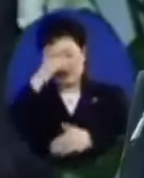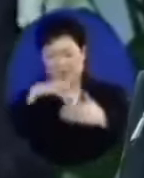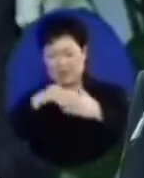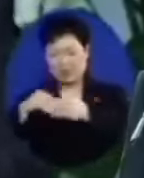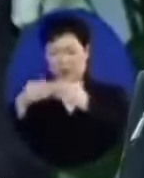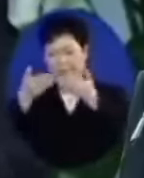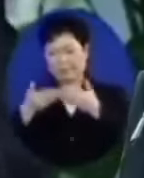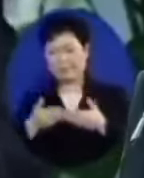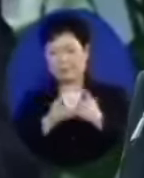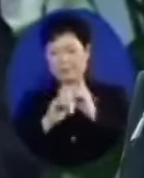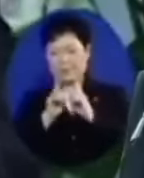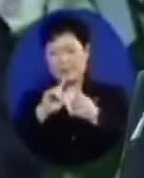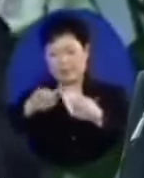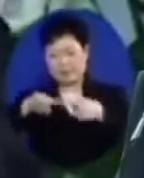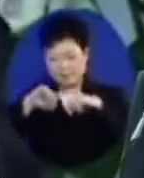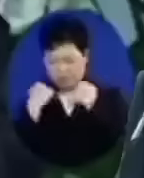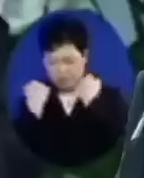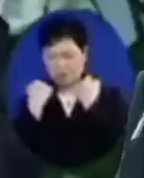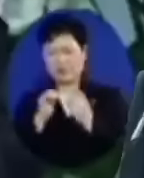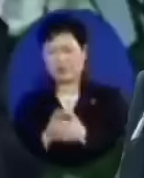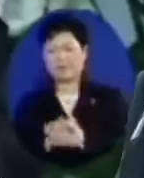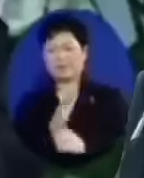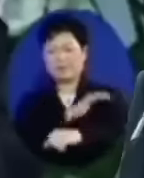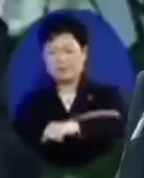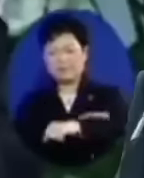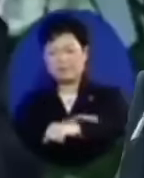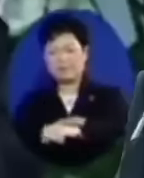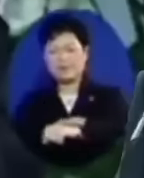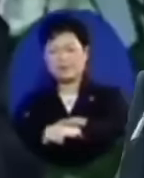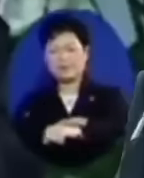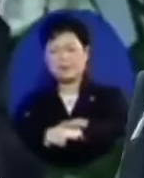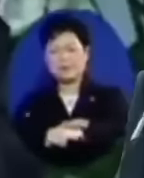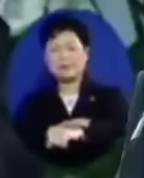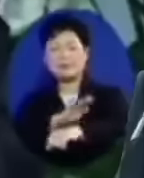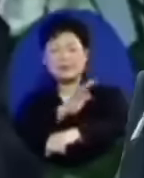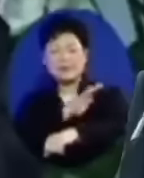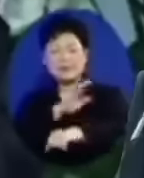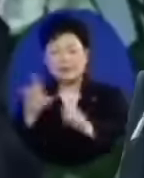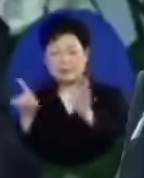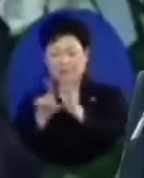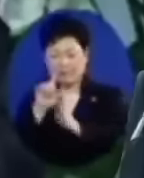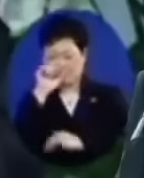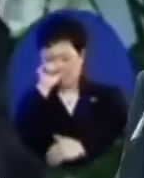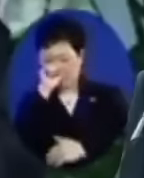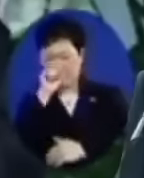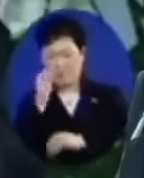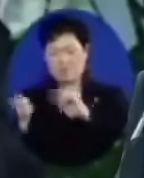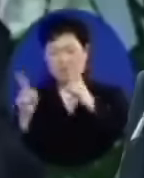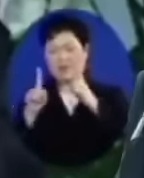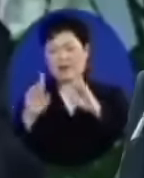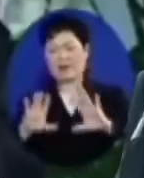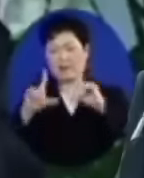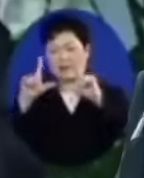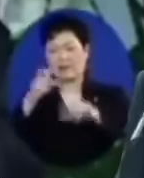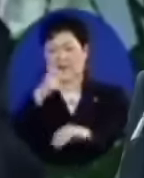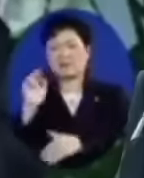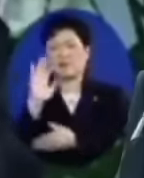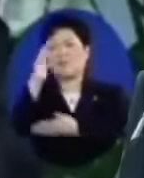받으며 말씀을 따라 순종해서 잘 익은 영혼이 되면 부활의 날에 큰 영광을 받게 되는 것입니다.